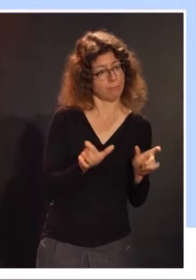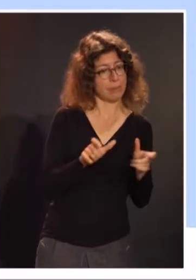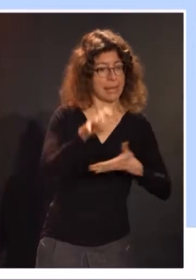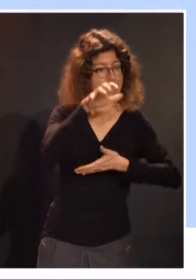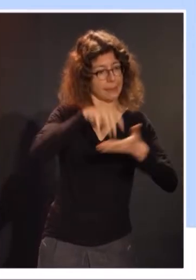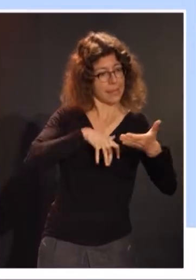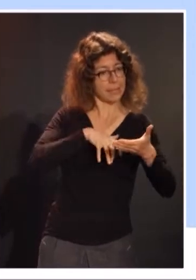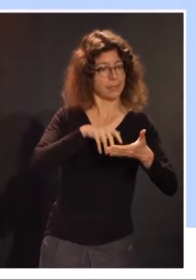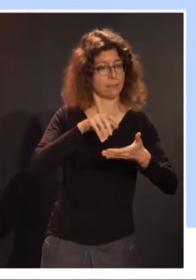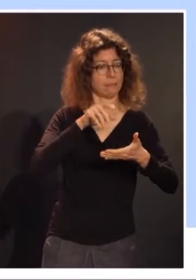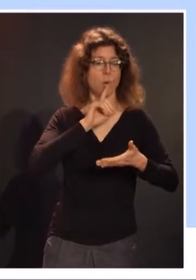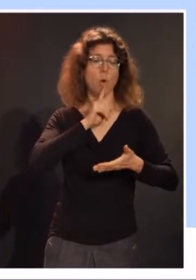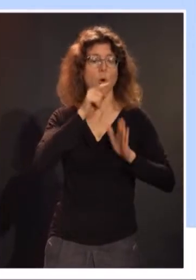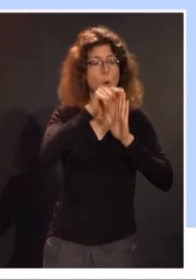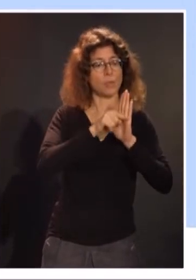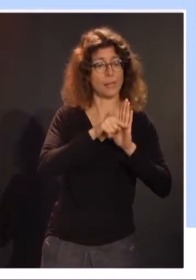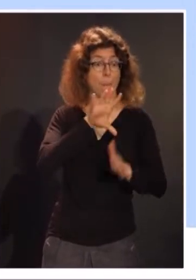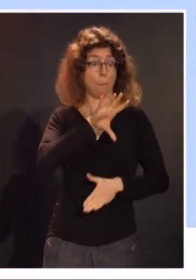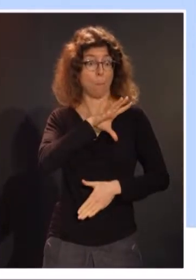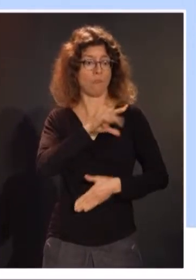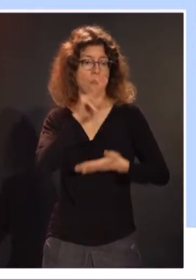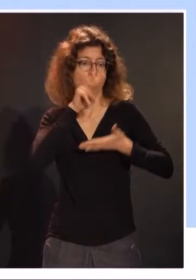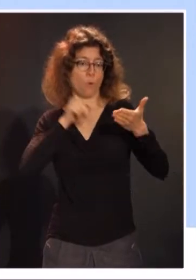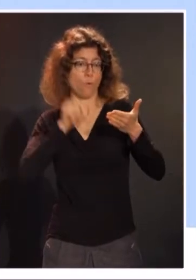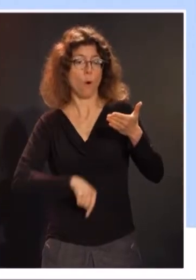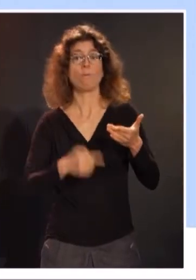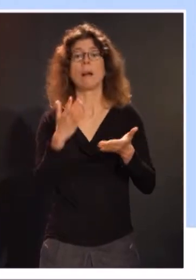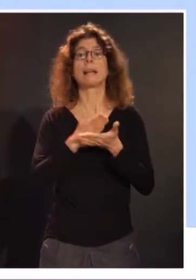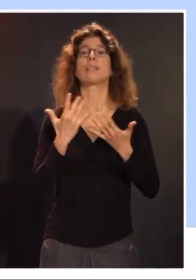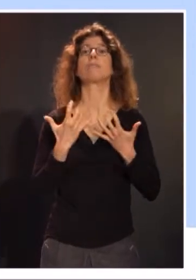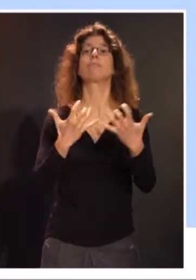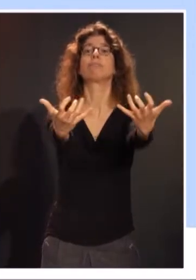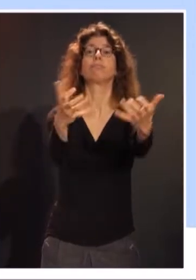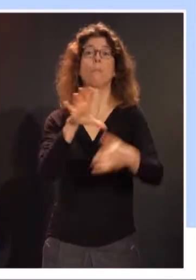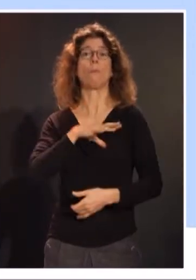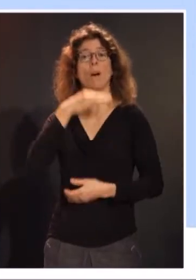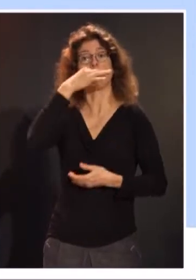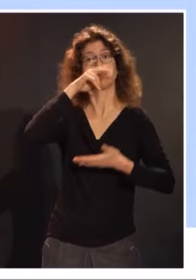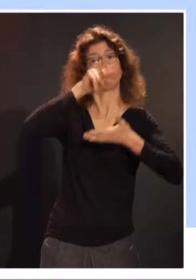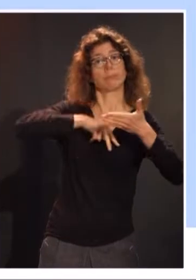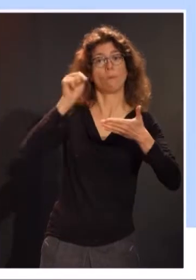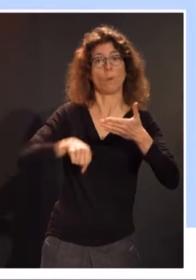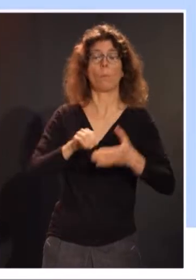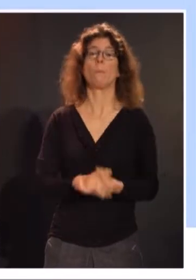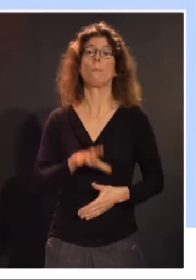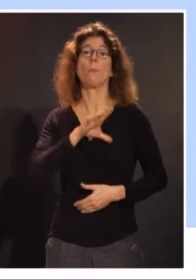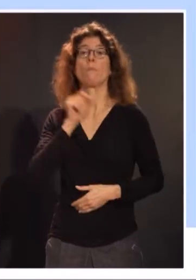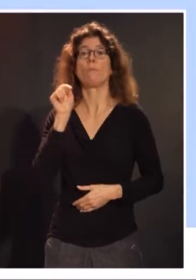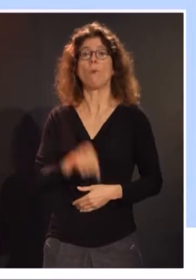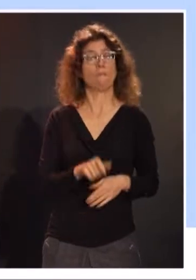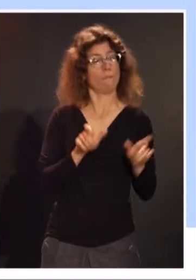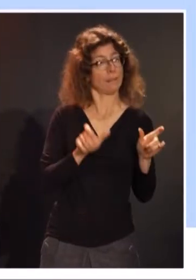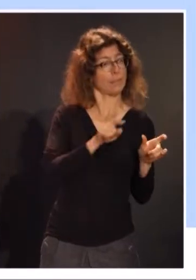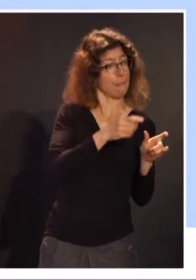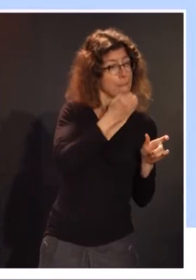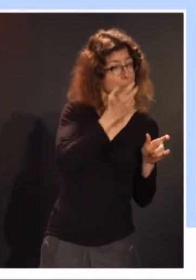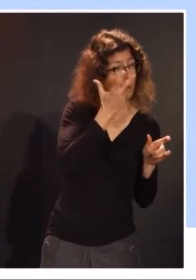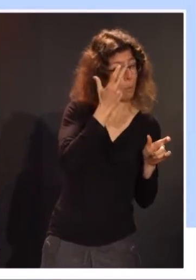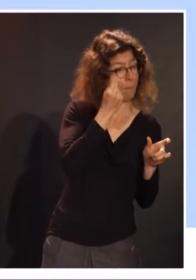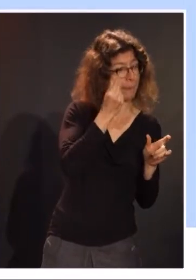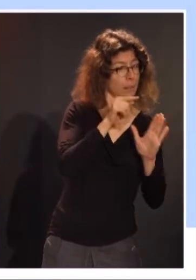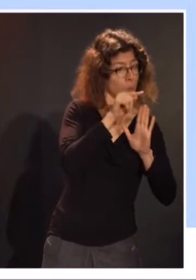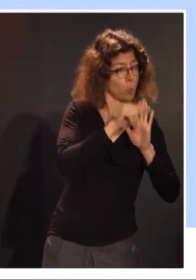textes donc, soient lus soit par l'enseignant ou par un élève à l'ensemble de la classe. L'enseignant tentait dans la mesure du possible de vérifier la compréhension des